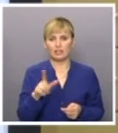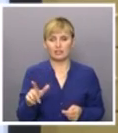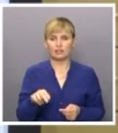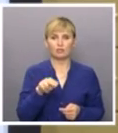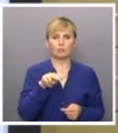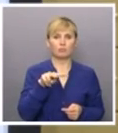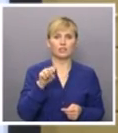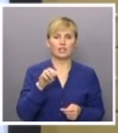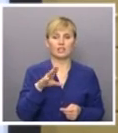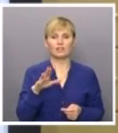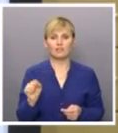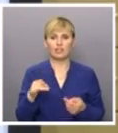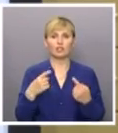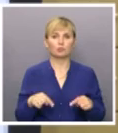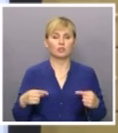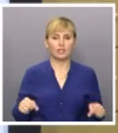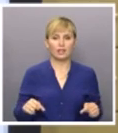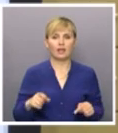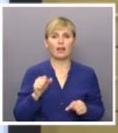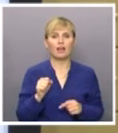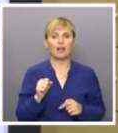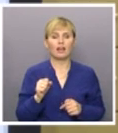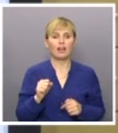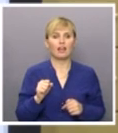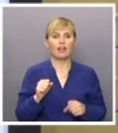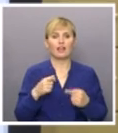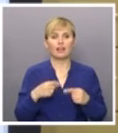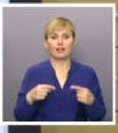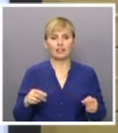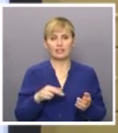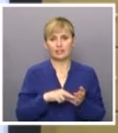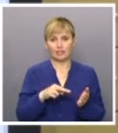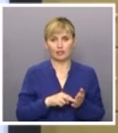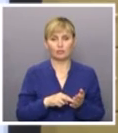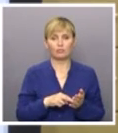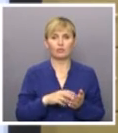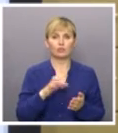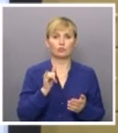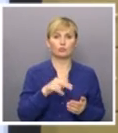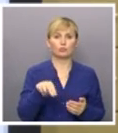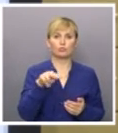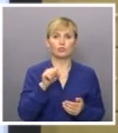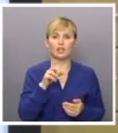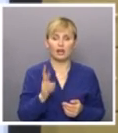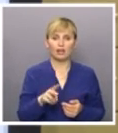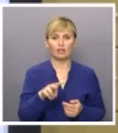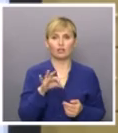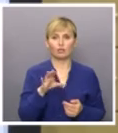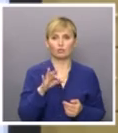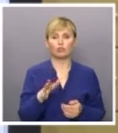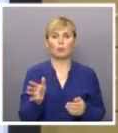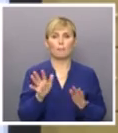плотва. Да. Вот, и другие. А вот к разряду ценной рыбной продукции, такие как судак, лососевые, сиговые и морская